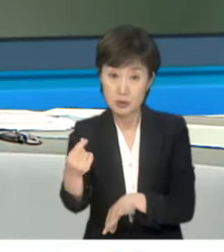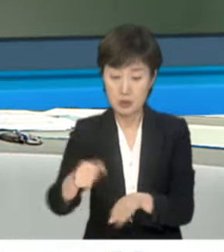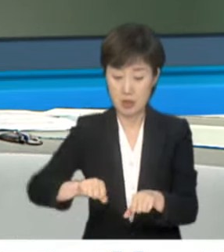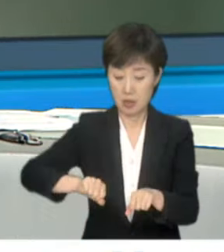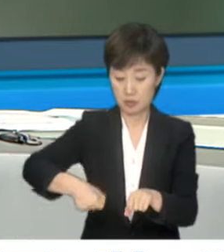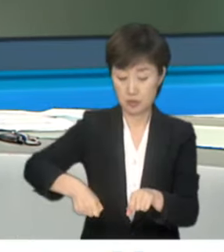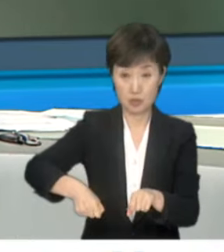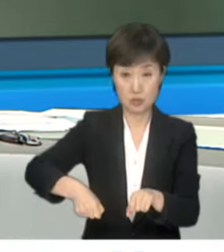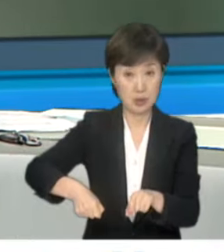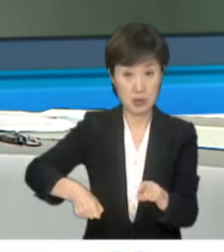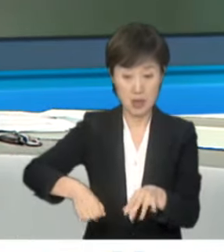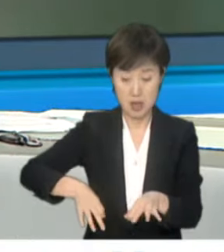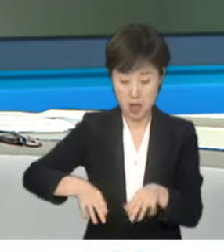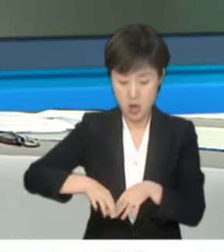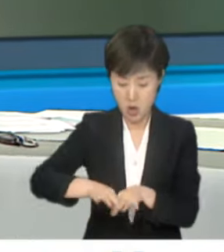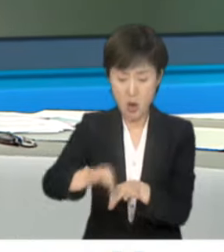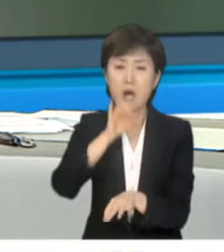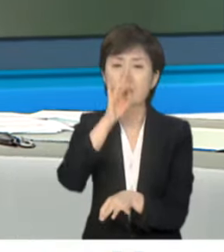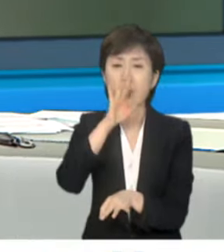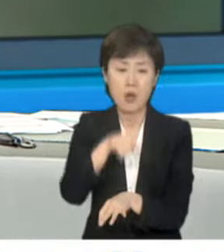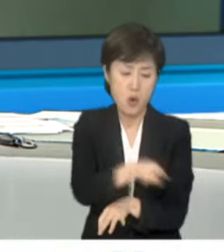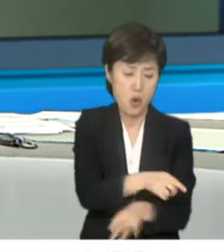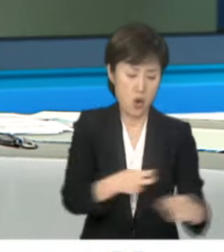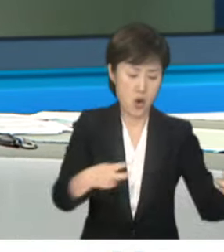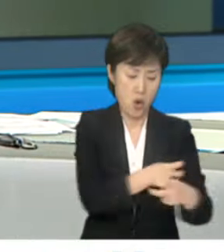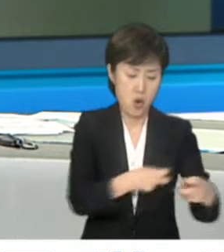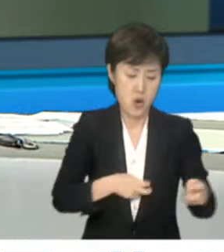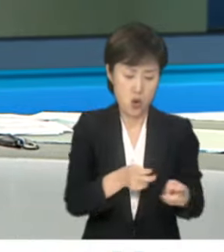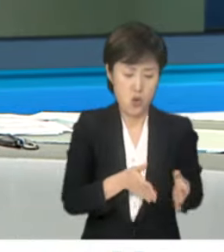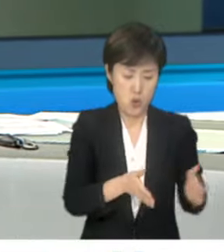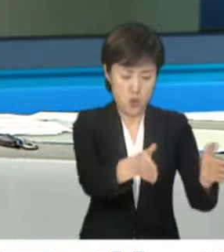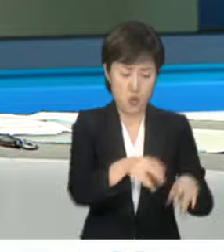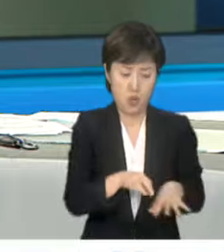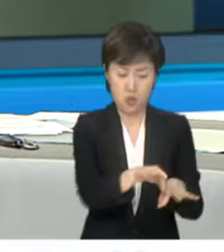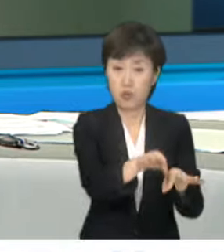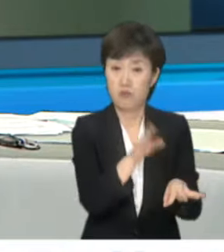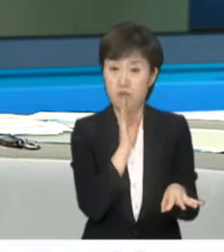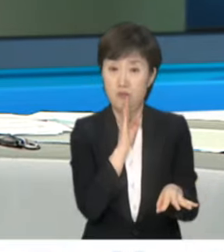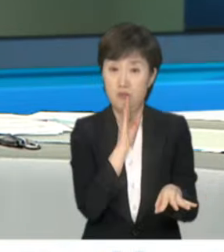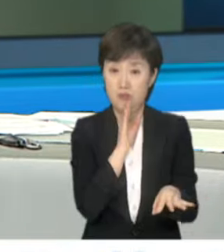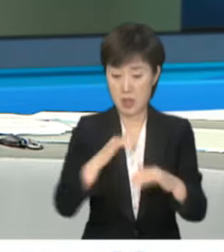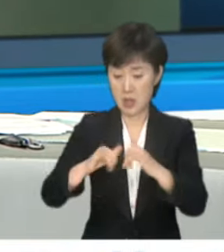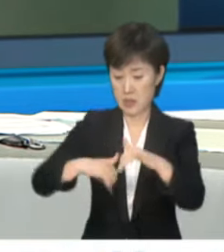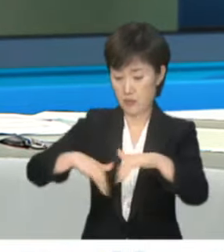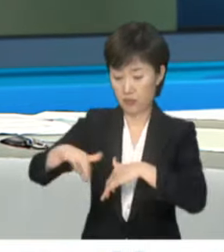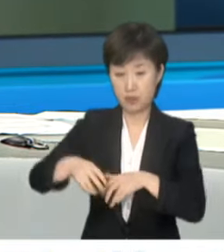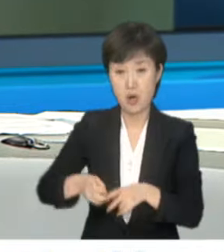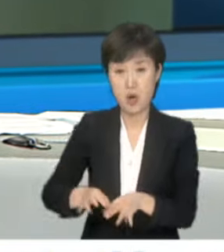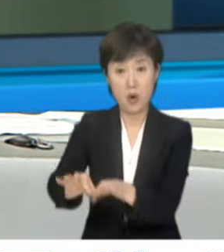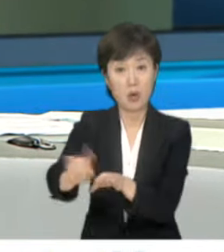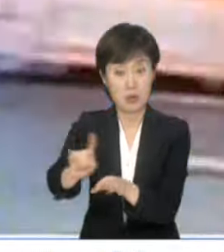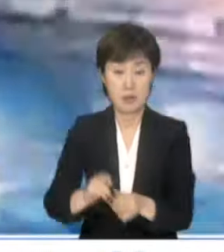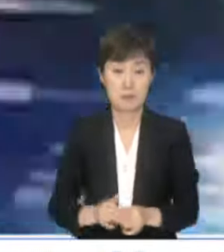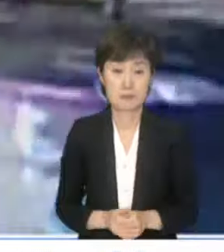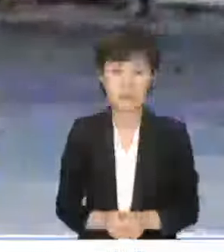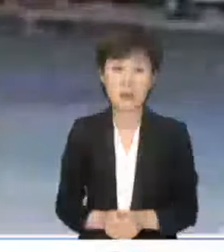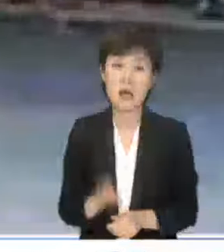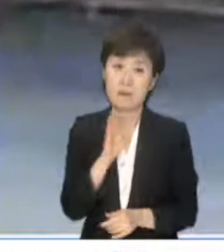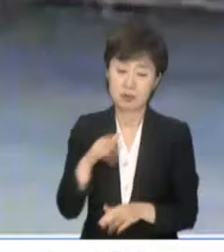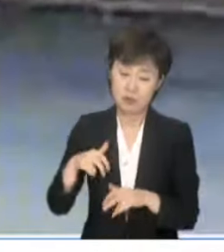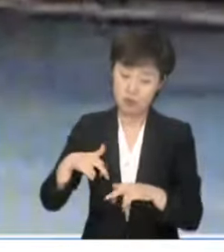경우에는 인도에서 달릴 수 없게 되어 있는데 뭐 이런 거는 법적으로 어떻게 좀 따져봐야 되죠? 도로교통법상 이